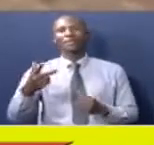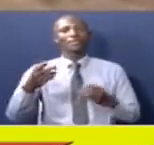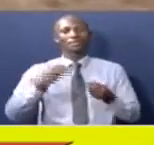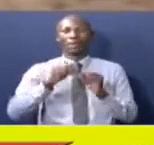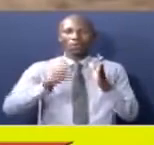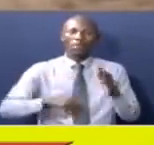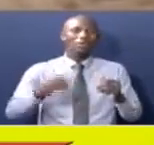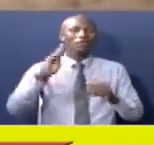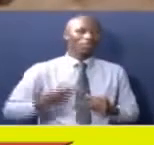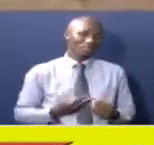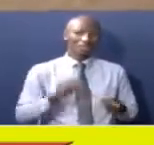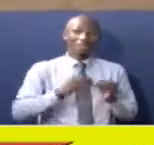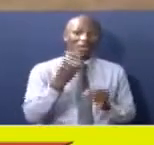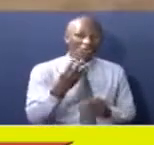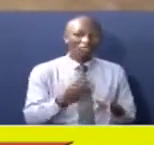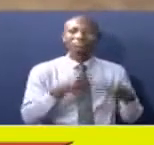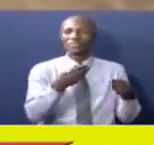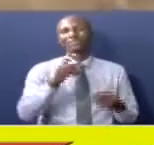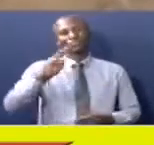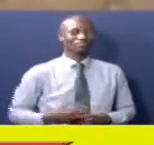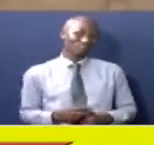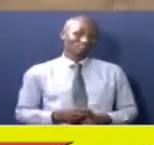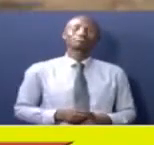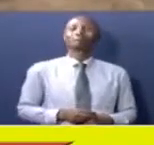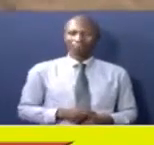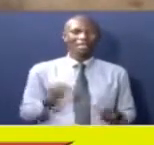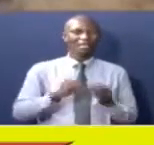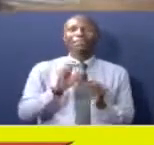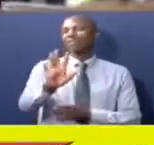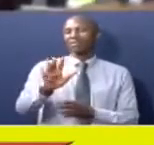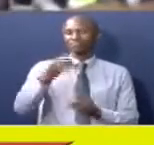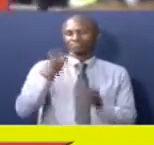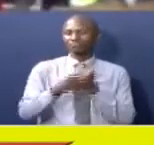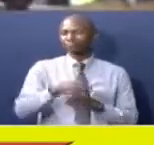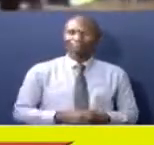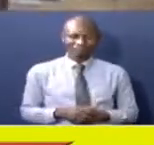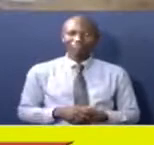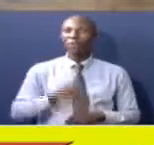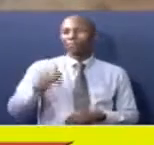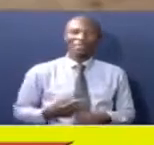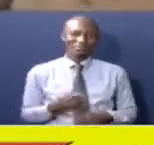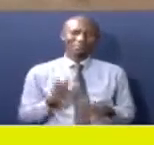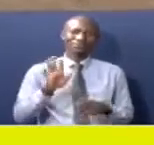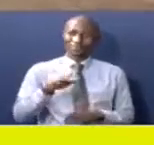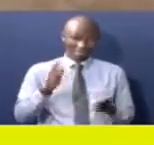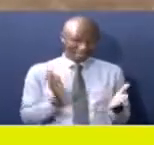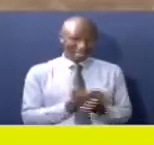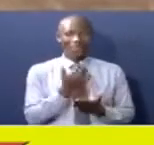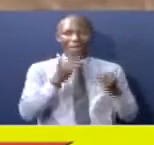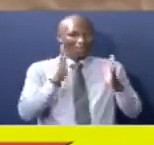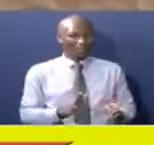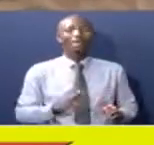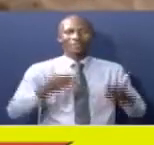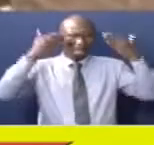inangwa ngili ina namba ina inangwa ngili ili na namba itano inangwa ngili umwe na indi angwama adha ukiala